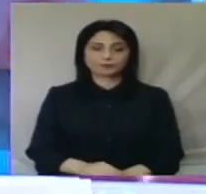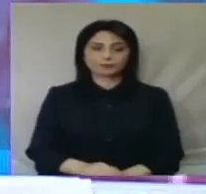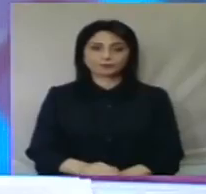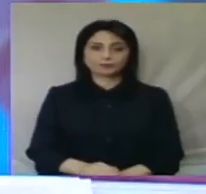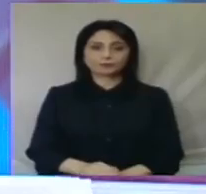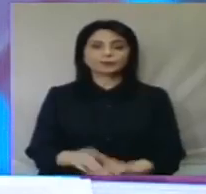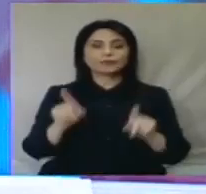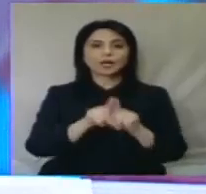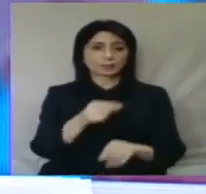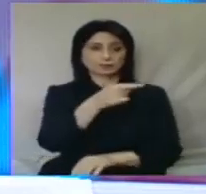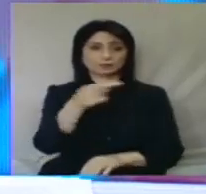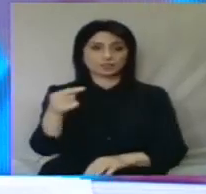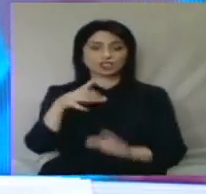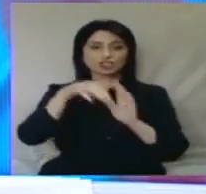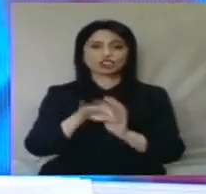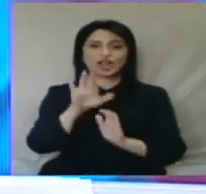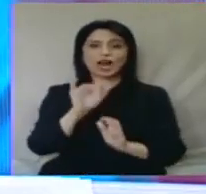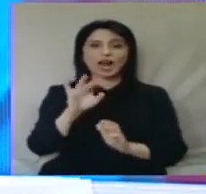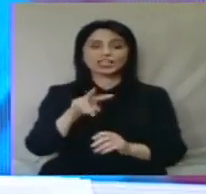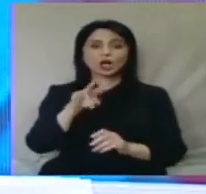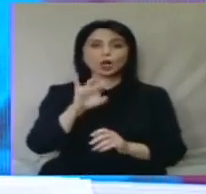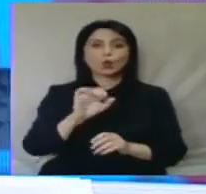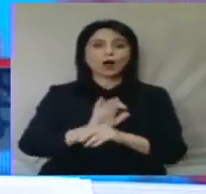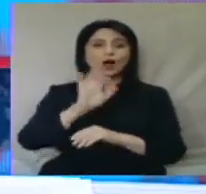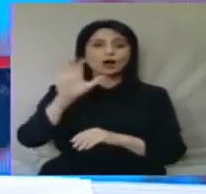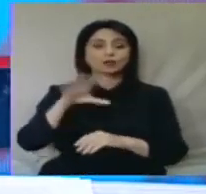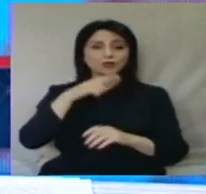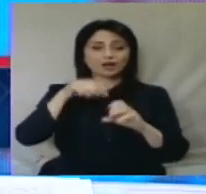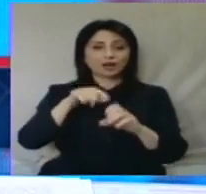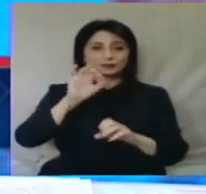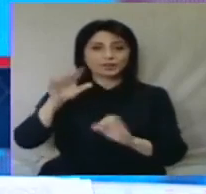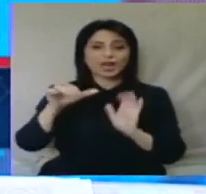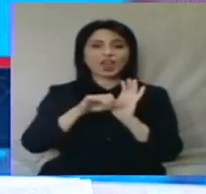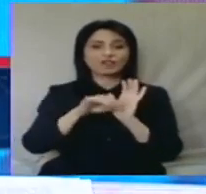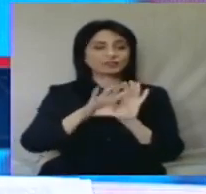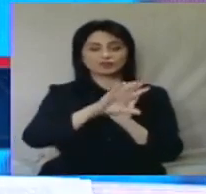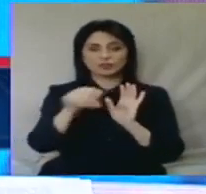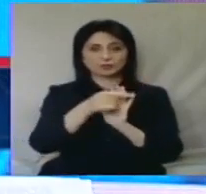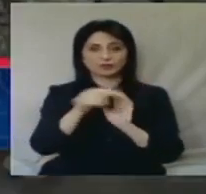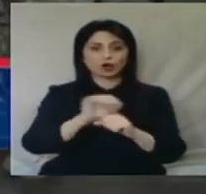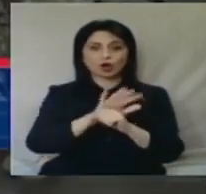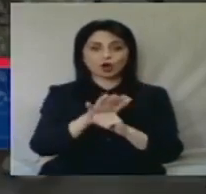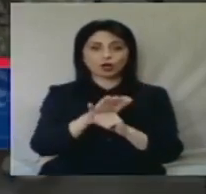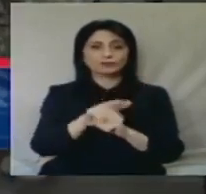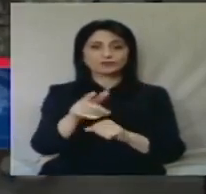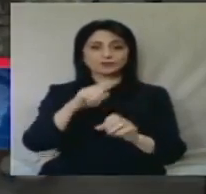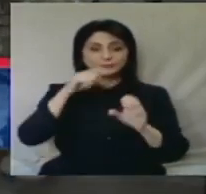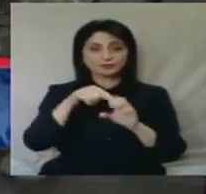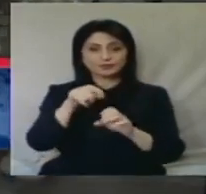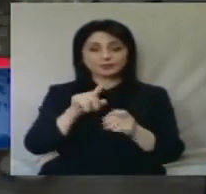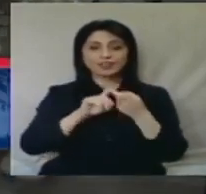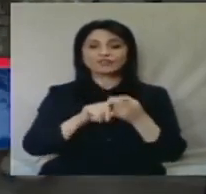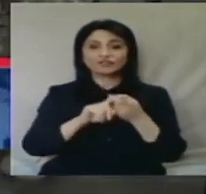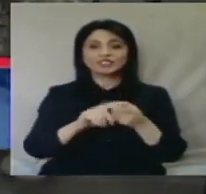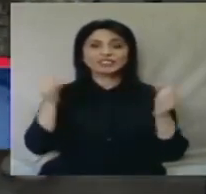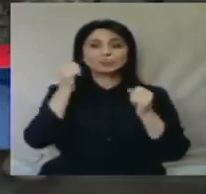ასევე უარყოფითია შიდა ქართლიდან ლუგარის ლაბორატორიაში გადაგზავნილი 6-ვენი მუში კორონავირუსი აღებული ანალიზები ინფიცირებულ